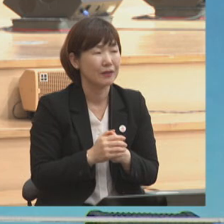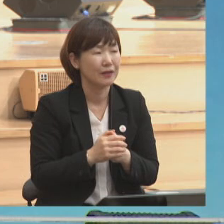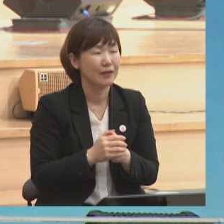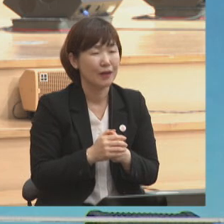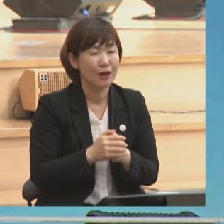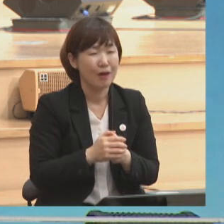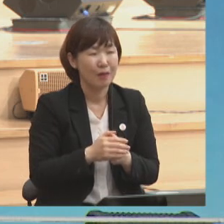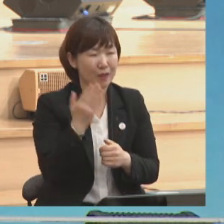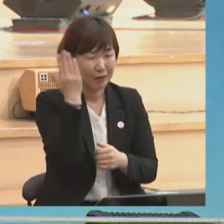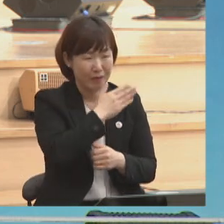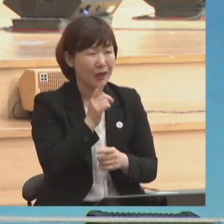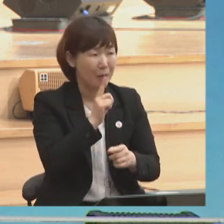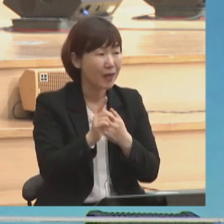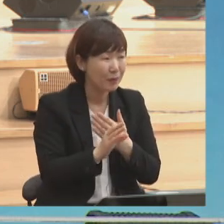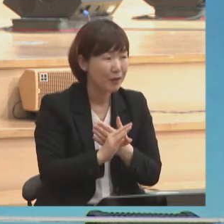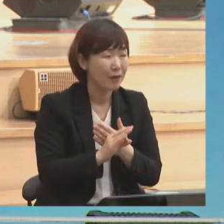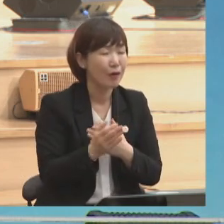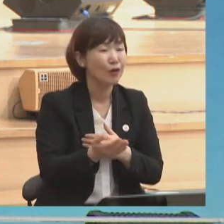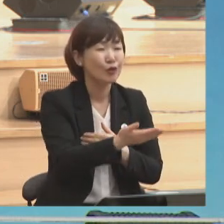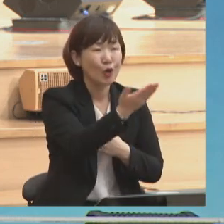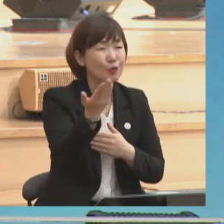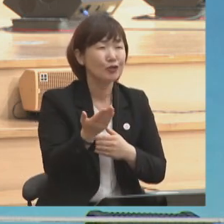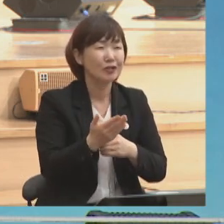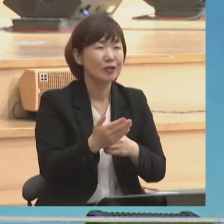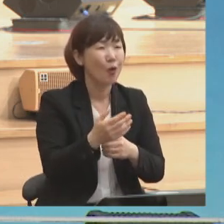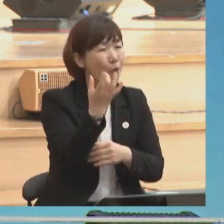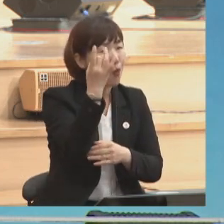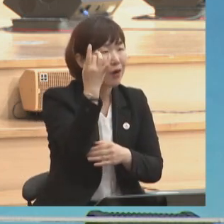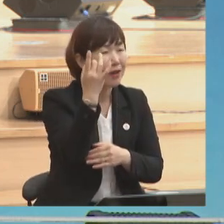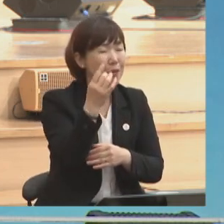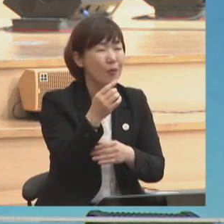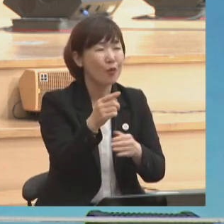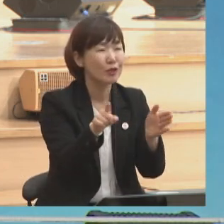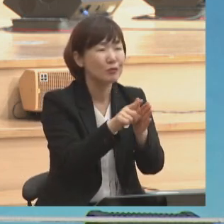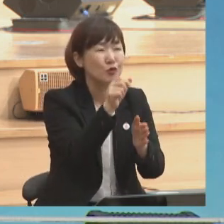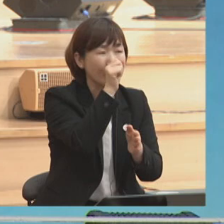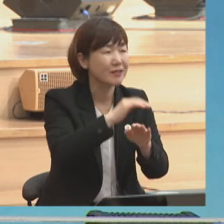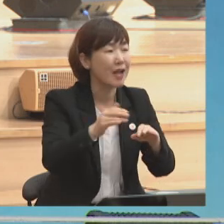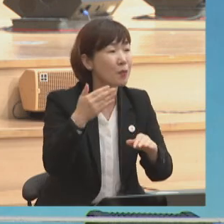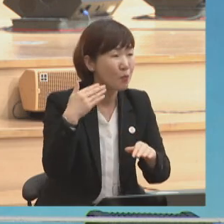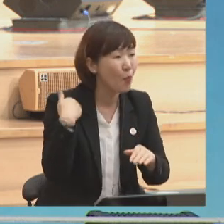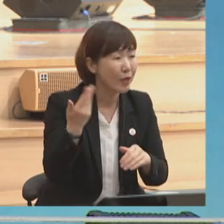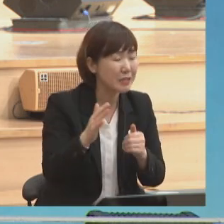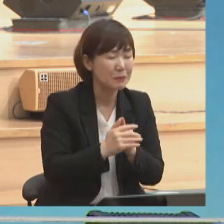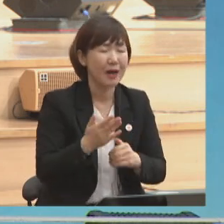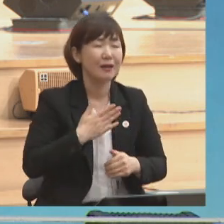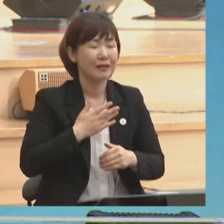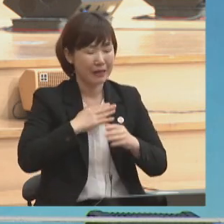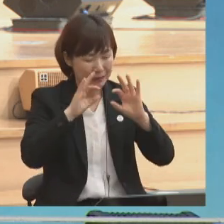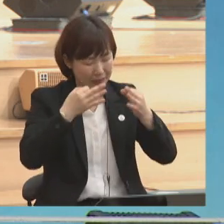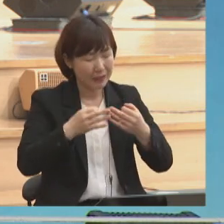솔직히 우리는요, 여러분 모르겠습니다. 여러분은 뭐 원래부터 믿음 좋았으니까 모르겠습니다만 내 꼬라지를 보면